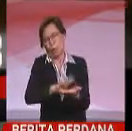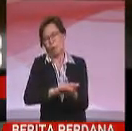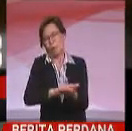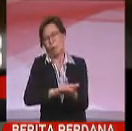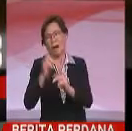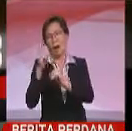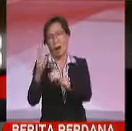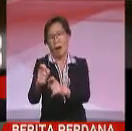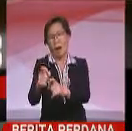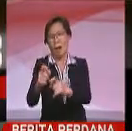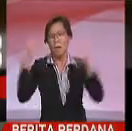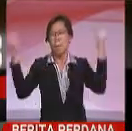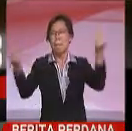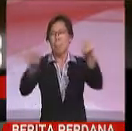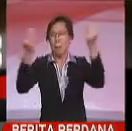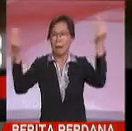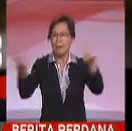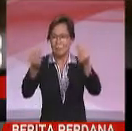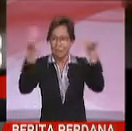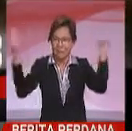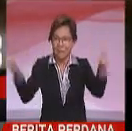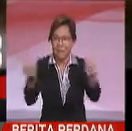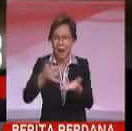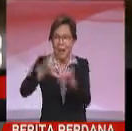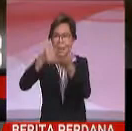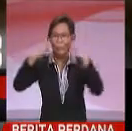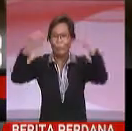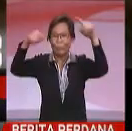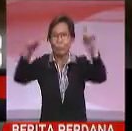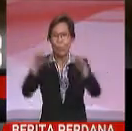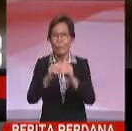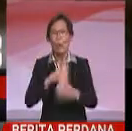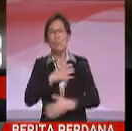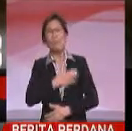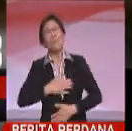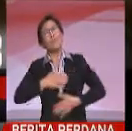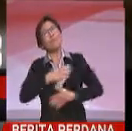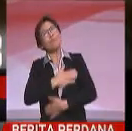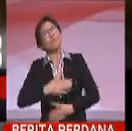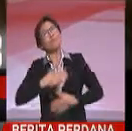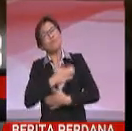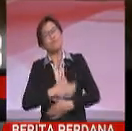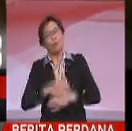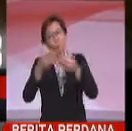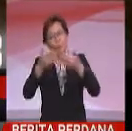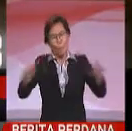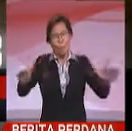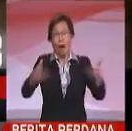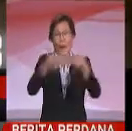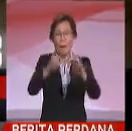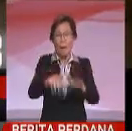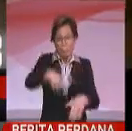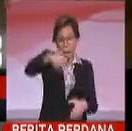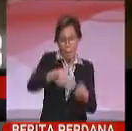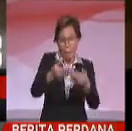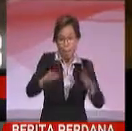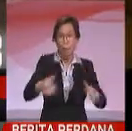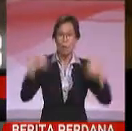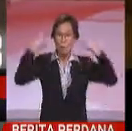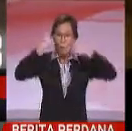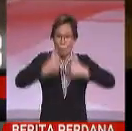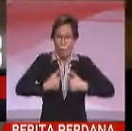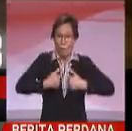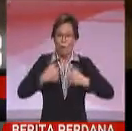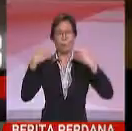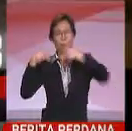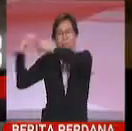yang disampaikan dalam sebuah majlis anugerah kecemerlangan. Lebih menghiburkan apabila dia membuka semula beg itu walaupun sudah dipakaikan